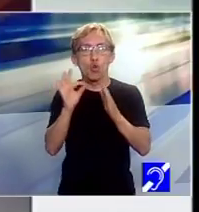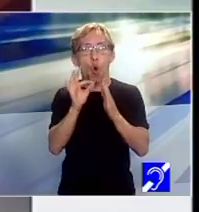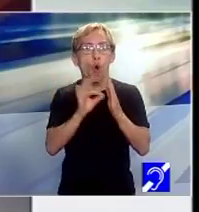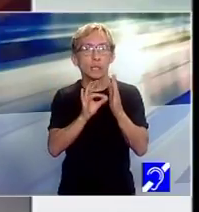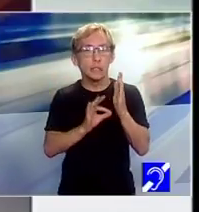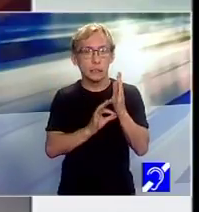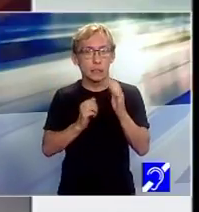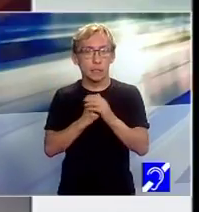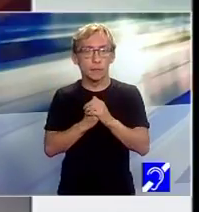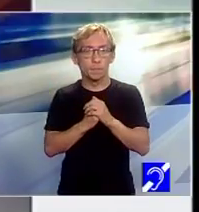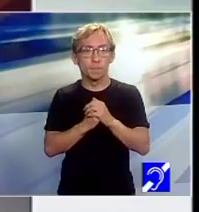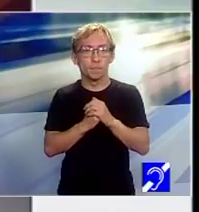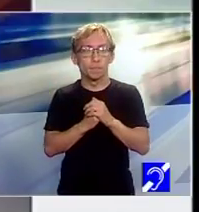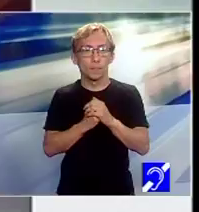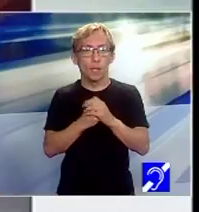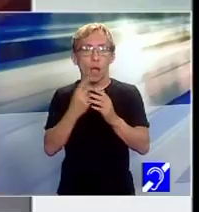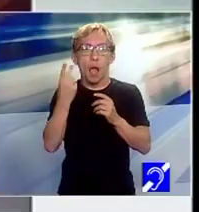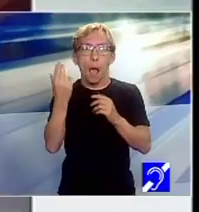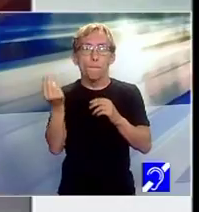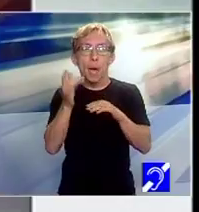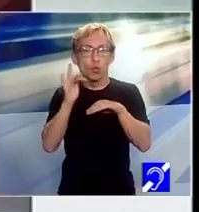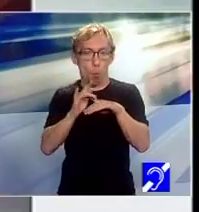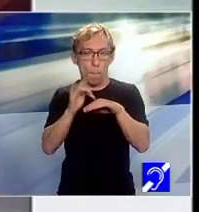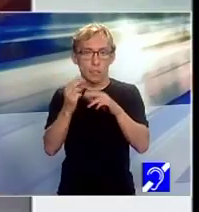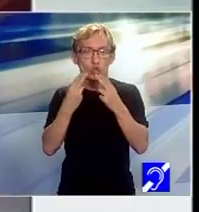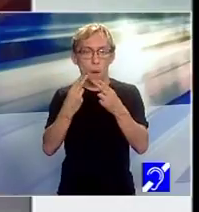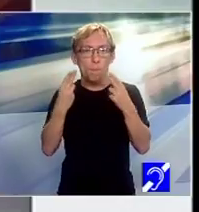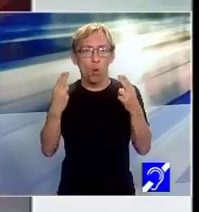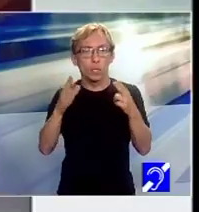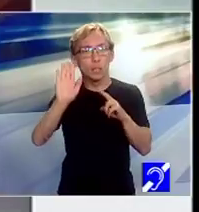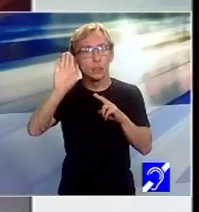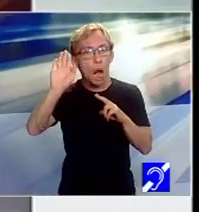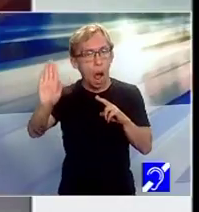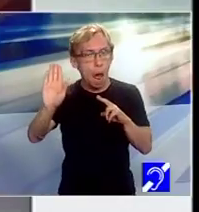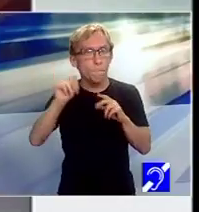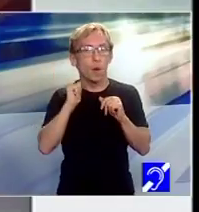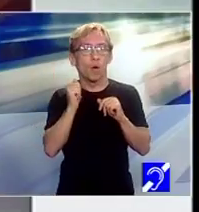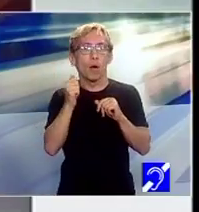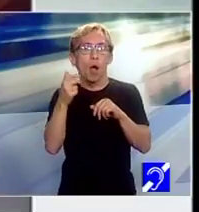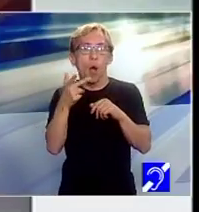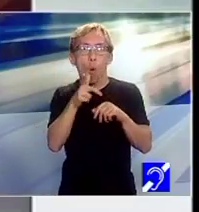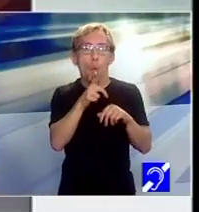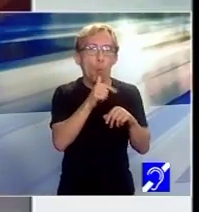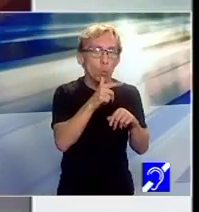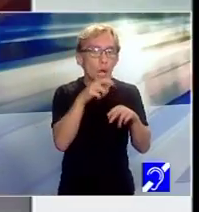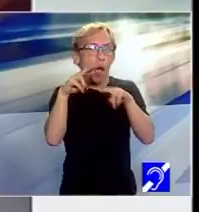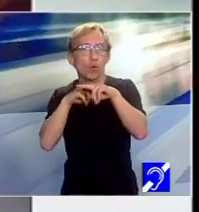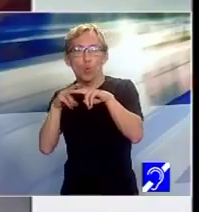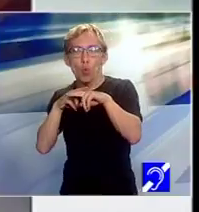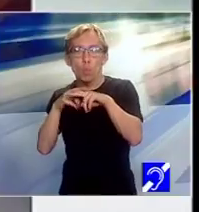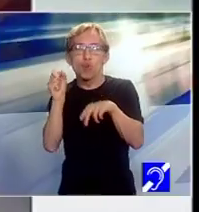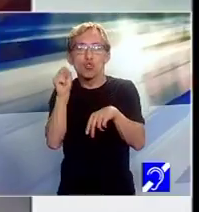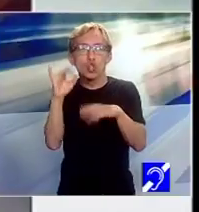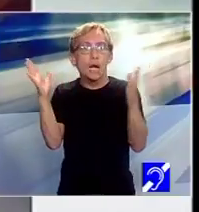ori, pentru medici este foarte important să aibă unde, cum și în ce condiții să